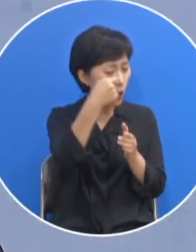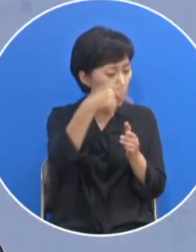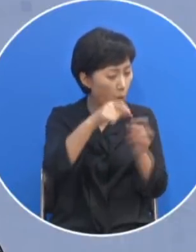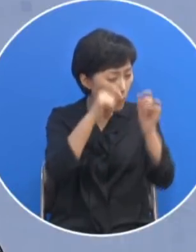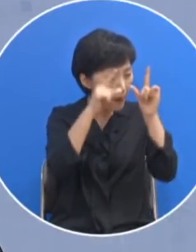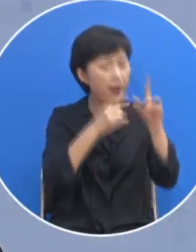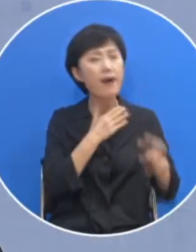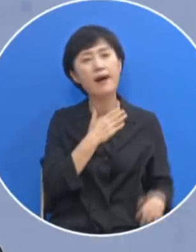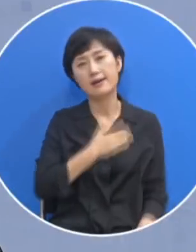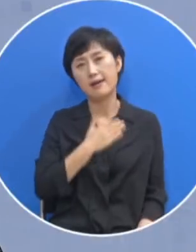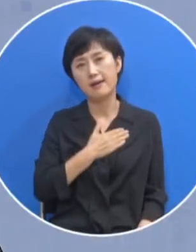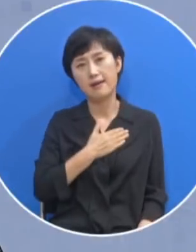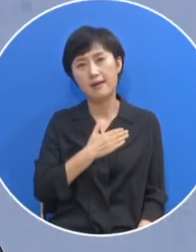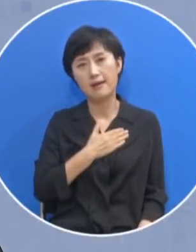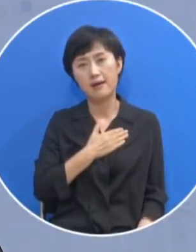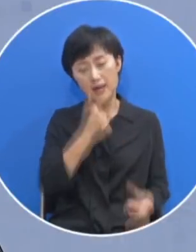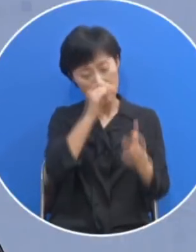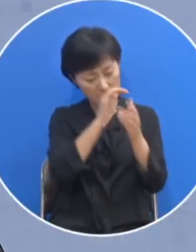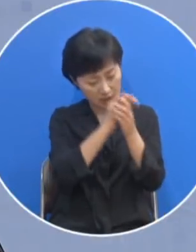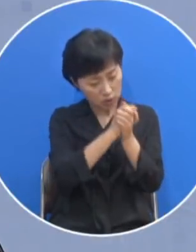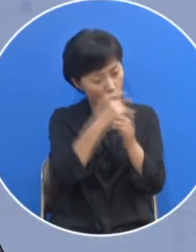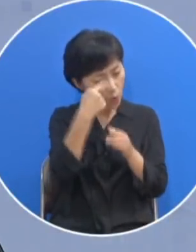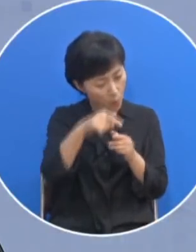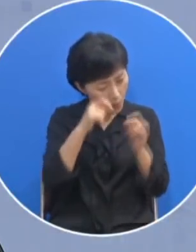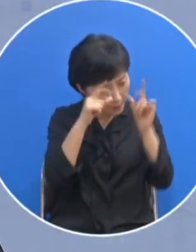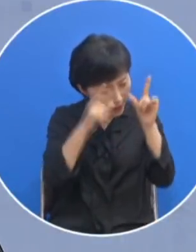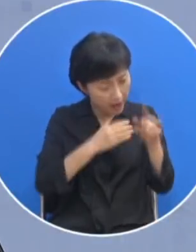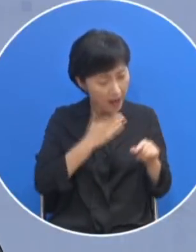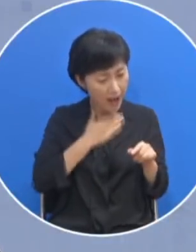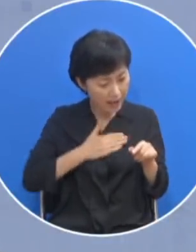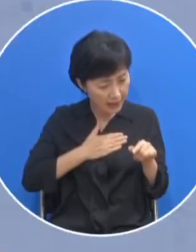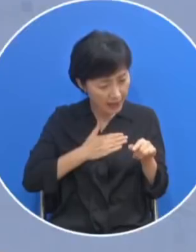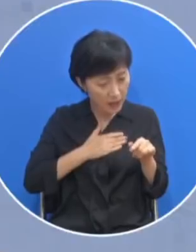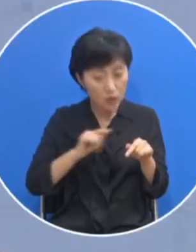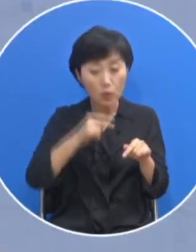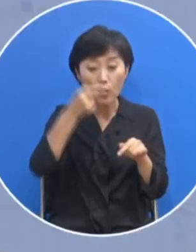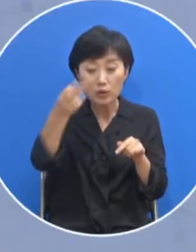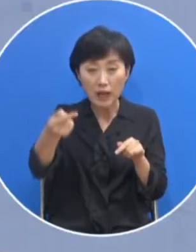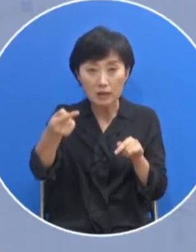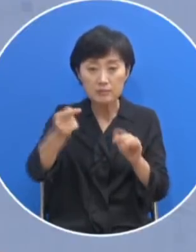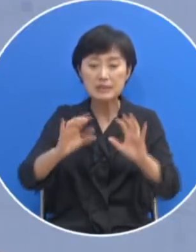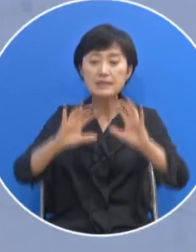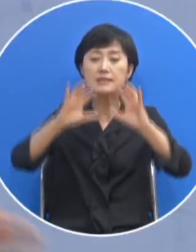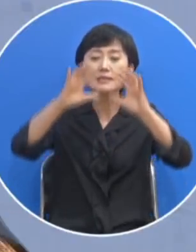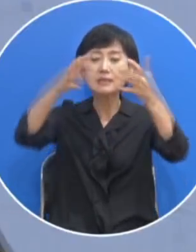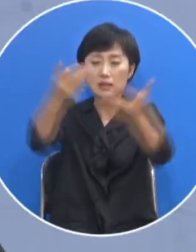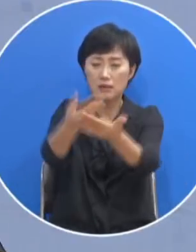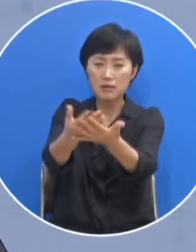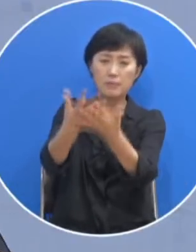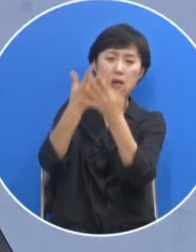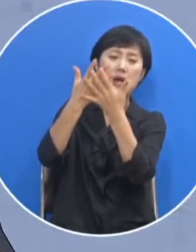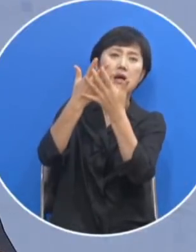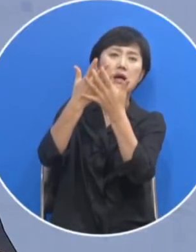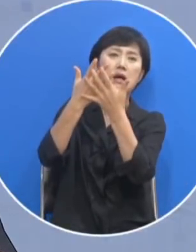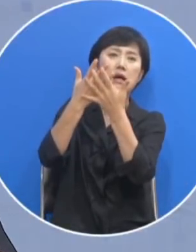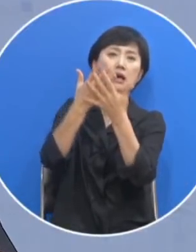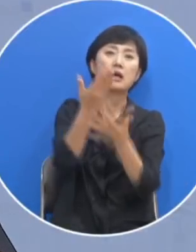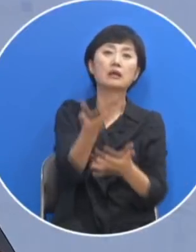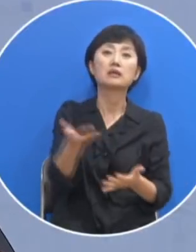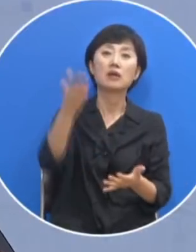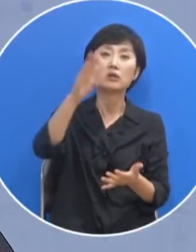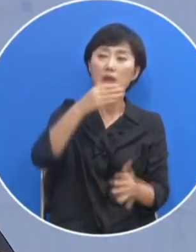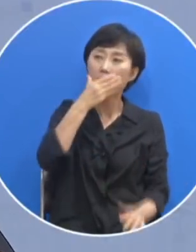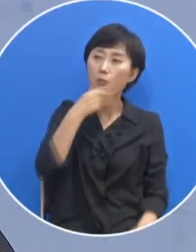보이는 전세계가 보니까 rotc pei 오구요 이건 모르니까